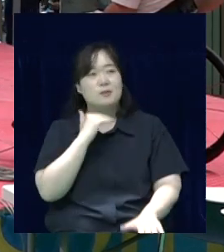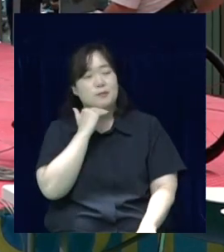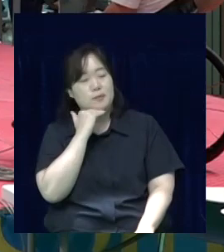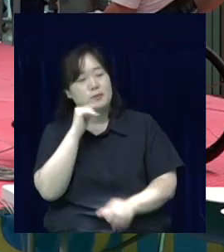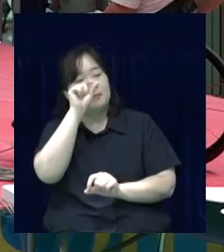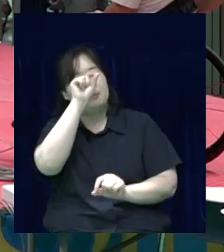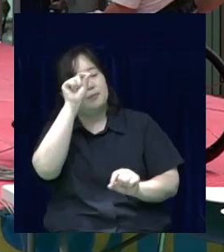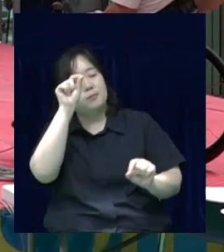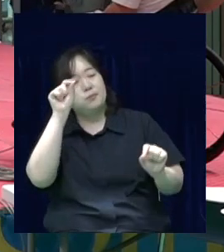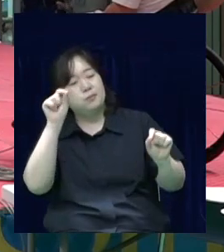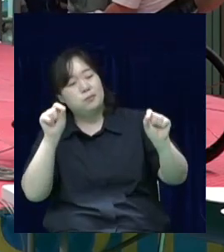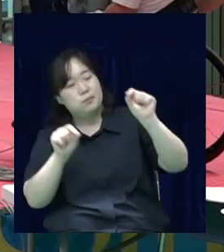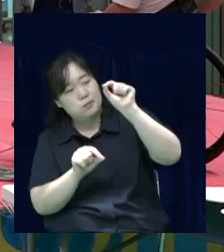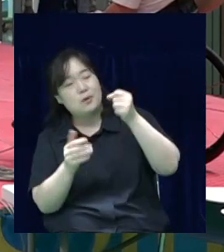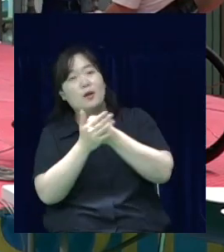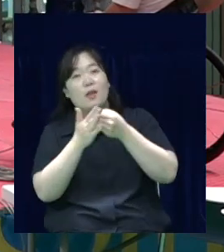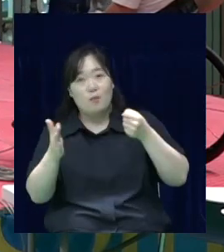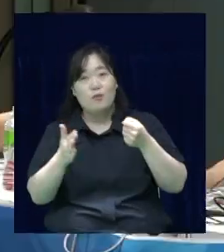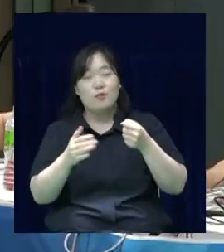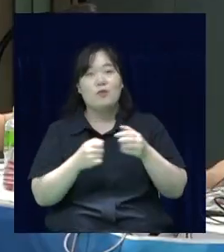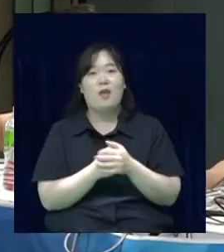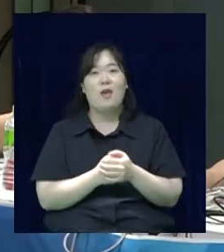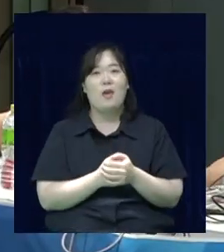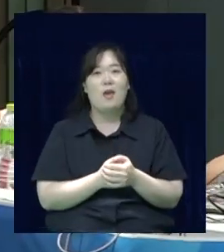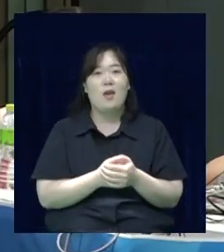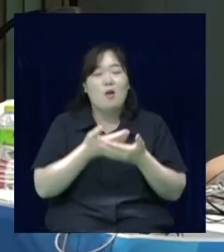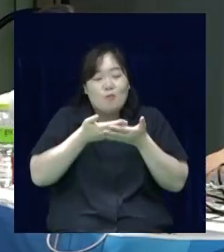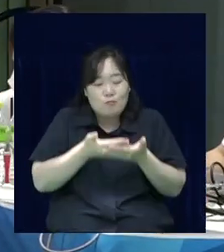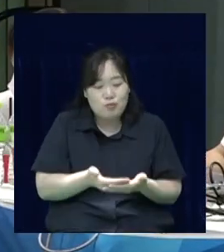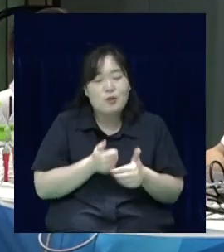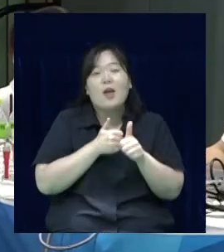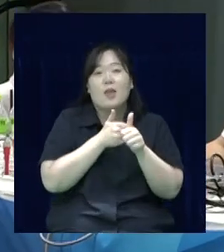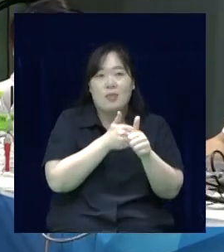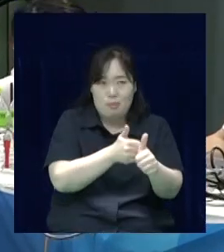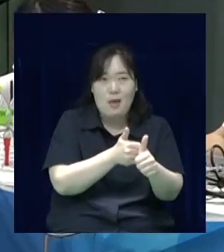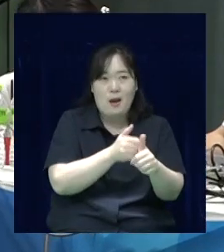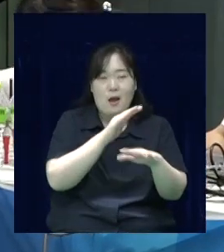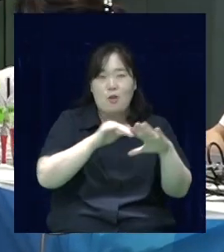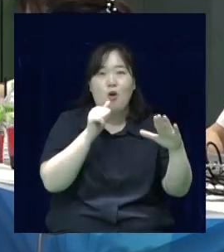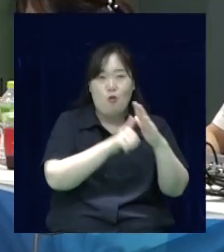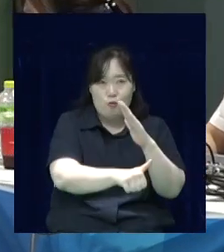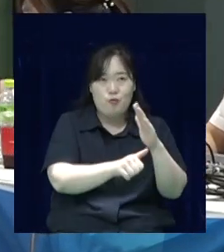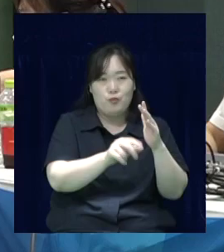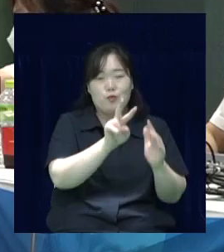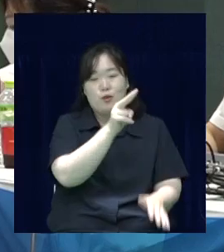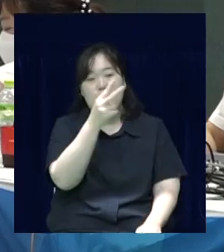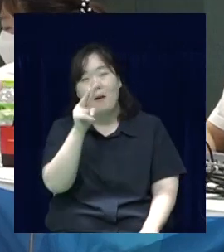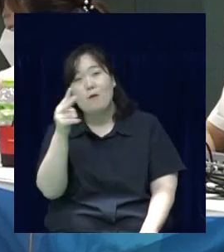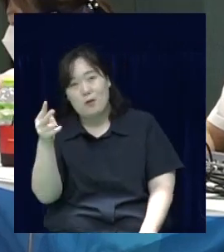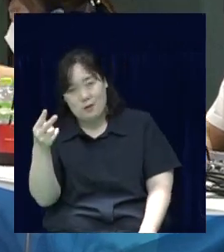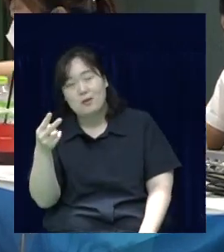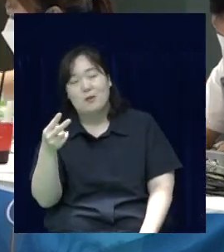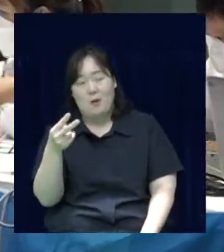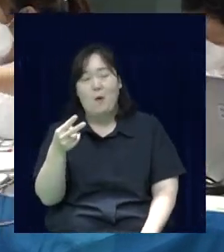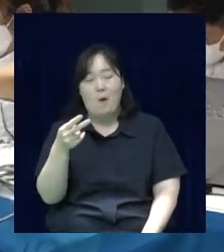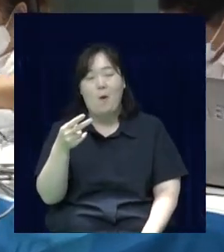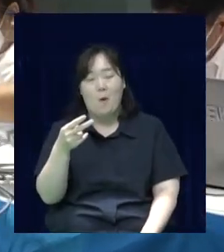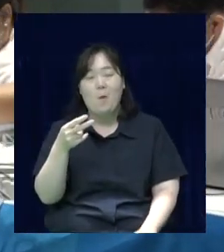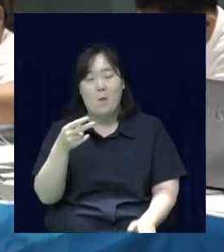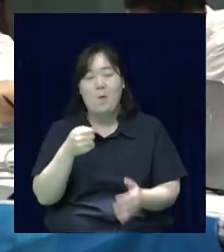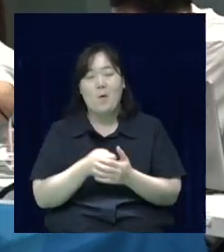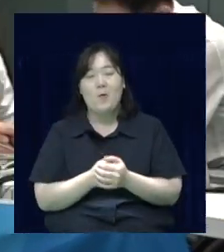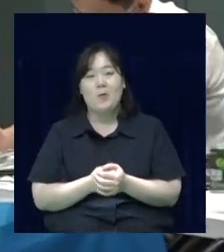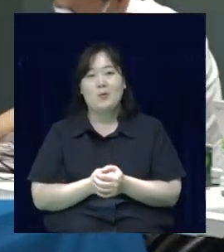조금은 순서가 바뀌고 있는 부분 예. 시청자분들이 좀 참고를 해주셨으면 좋겠고요. 자, 이어서 황찬우 선수가 이제